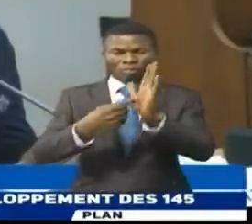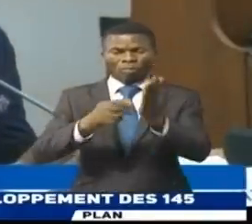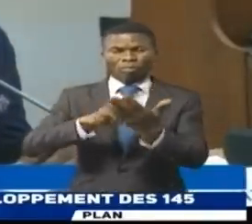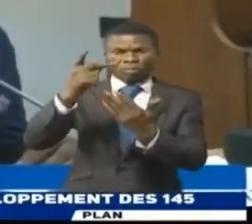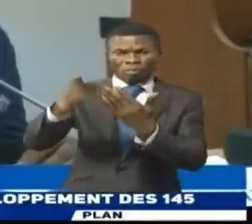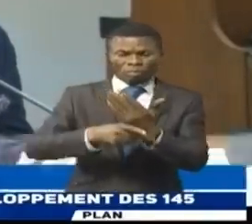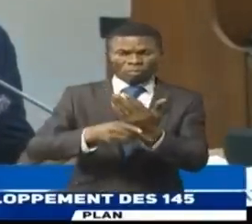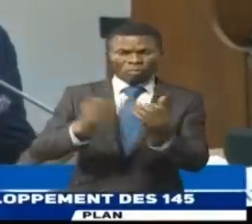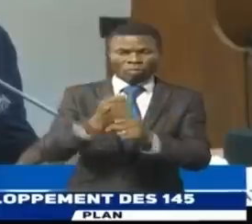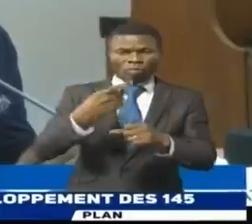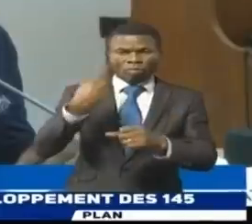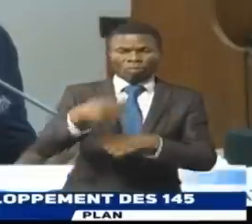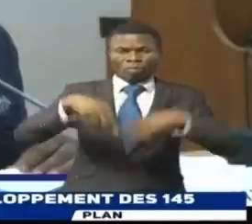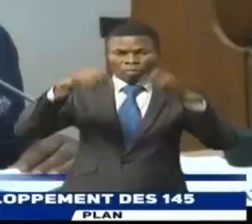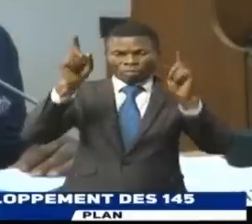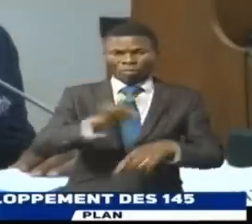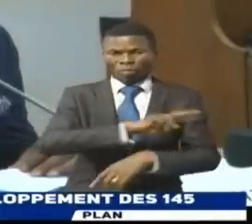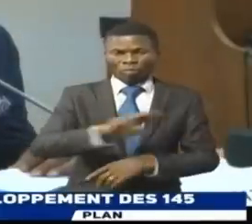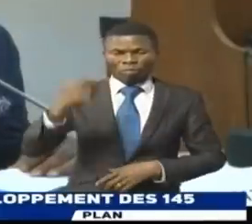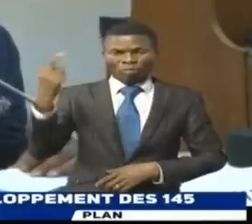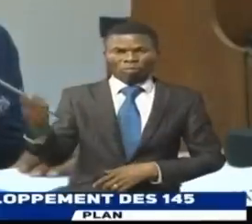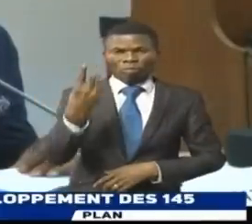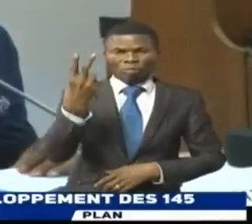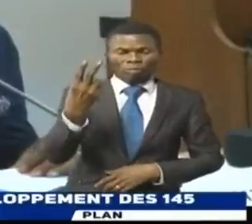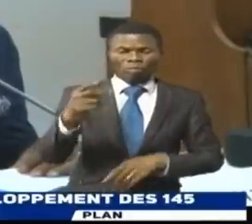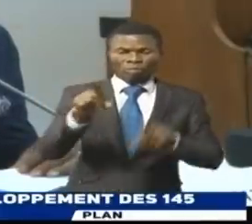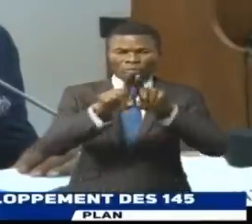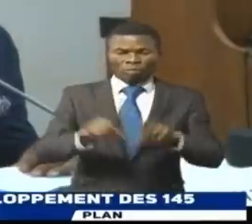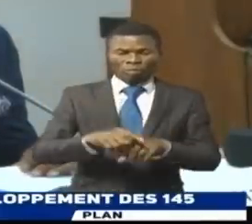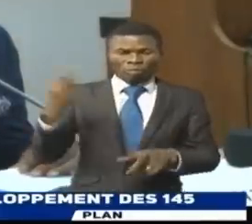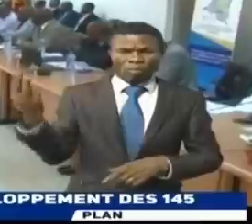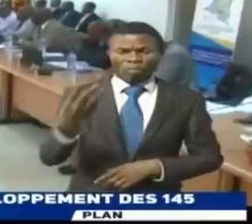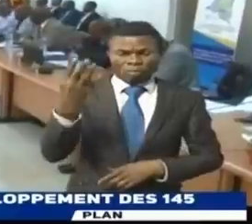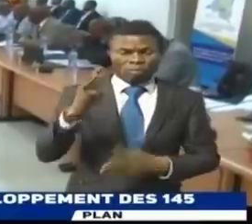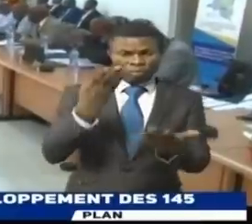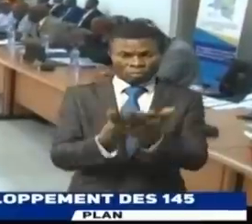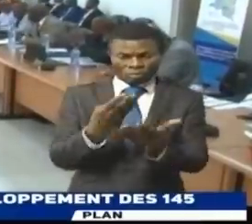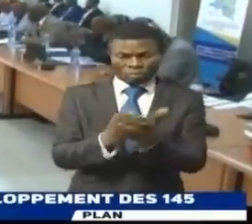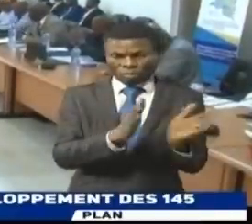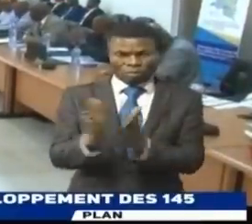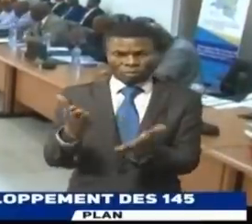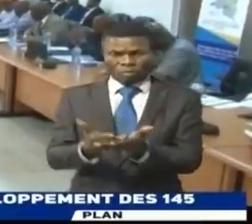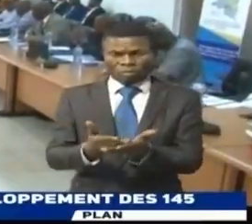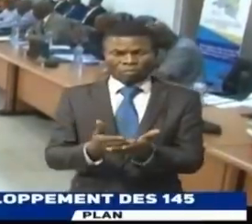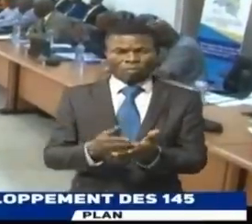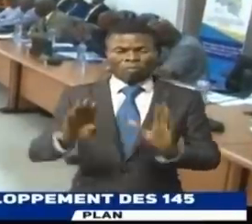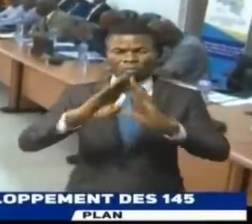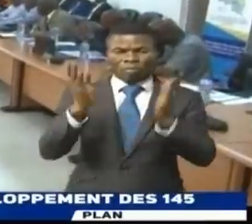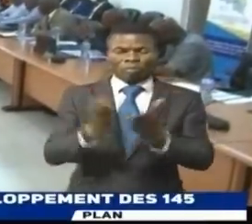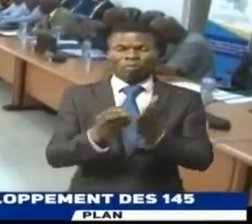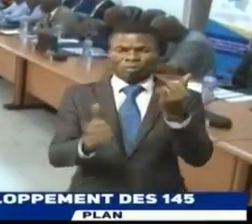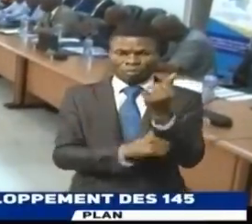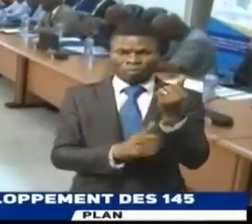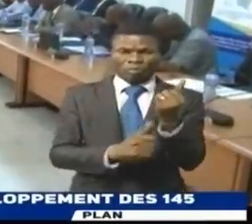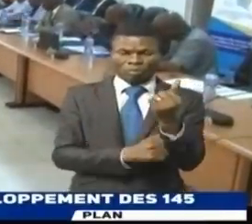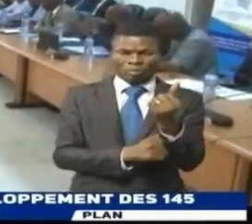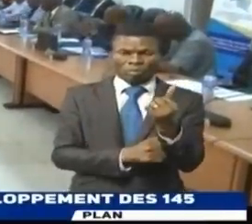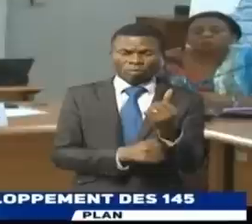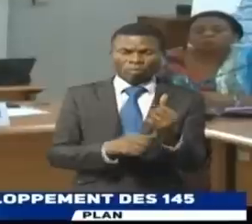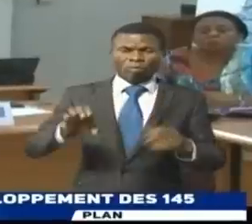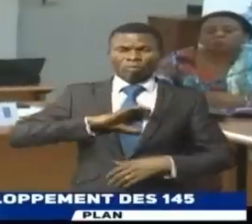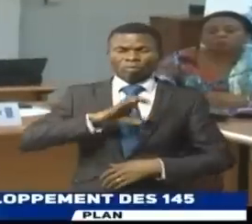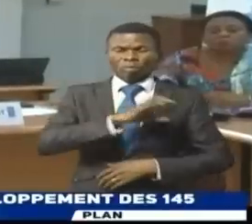annuel 2022-2023 et le budget y afférent. C'était l'occasion pour tous les partenaires, à savoir les